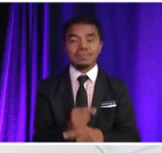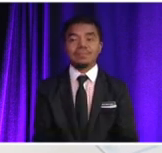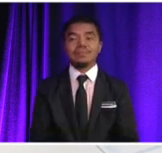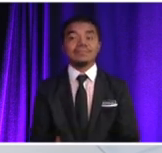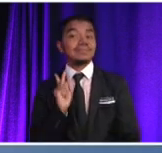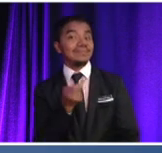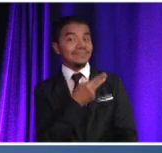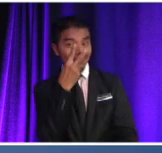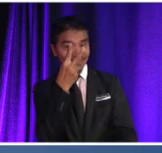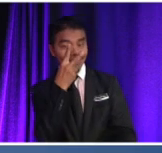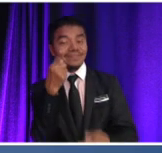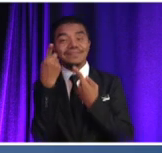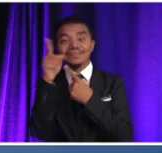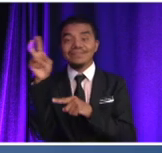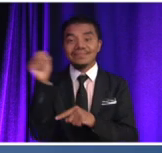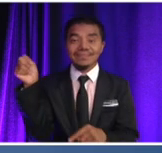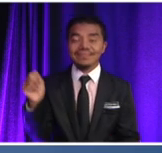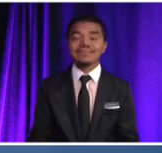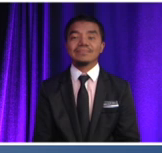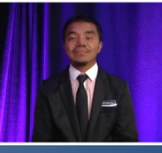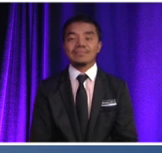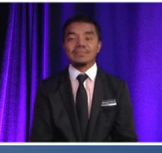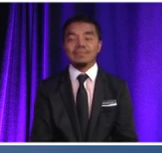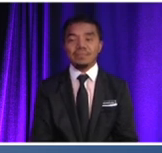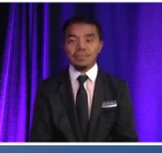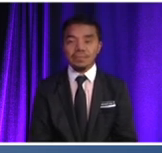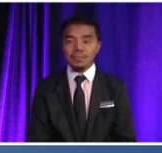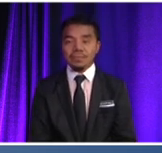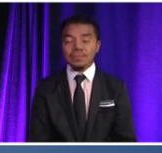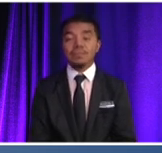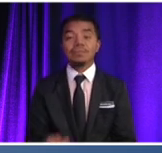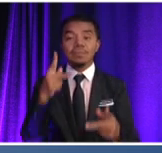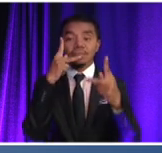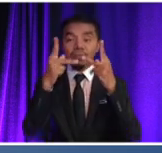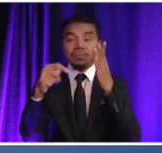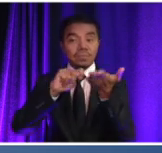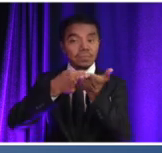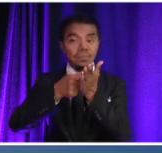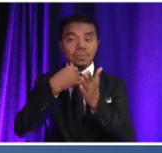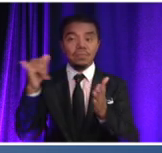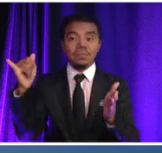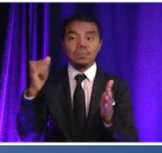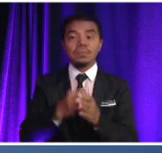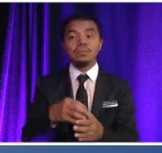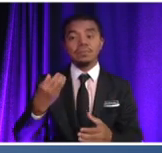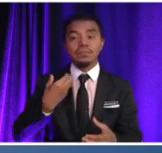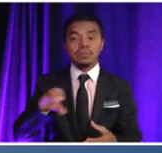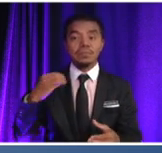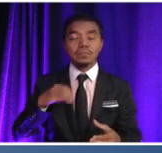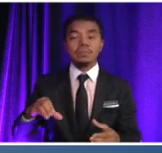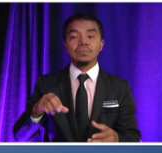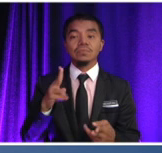semua jawabannya Oke kata kunci kekunci di soal ini ialah ciri-ciri Usahawan